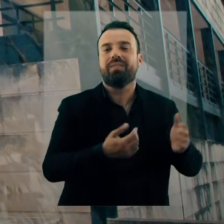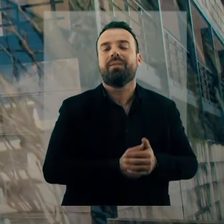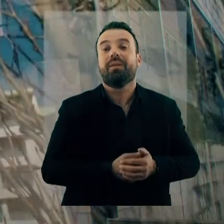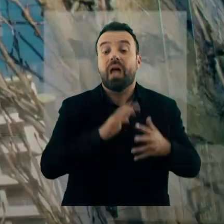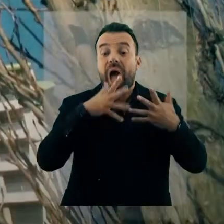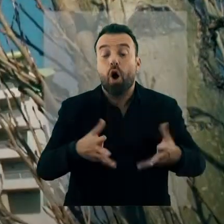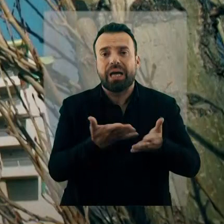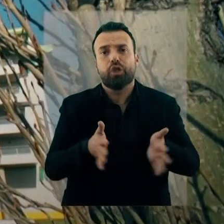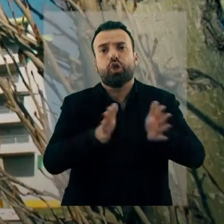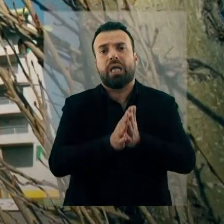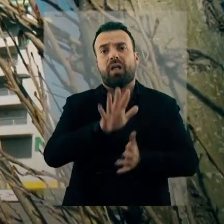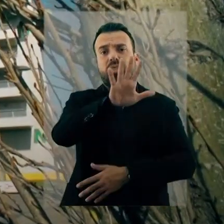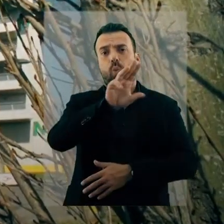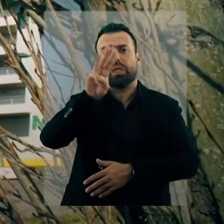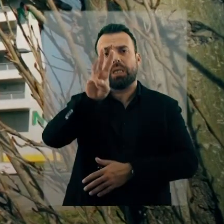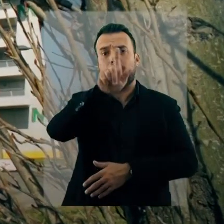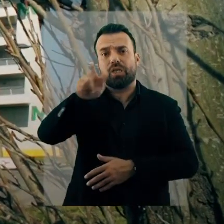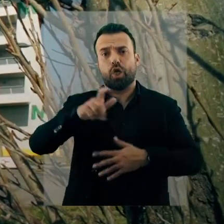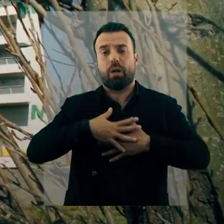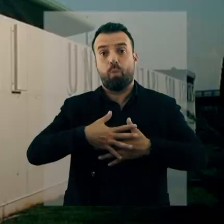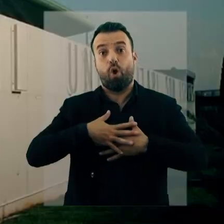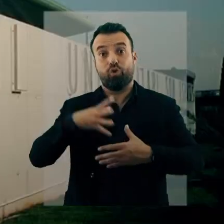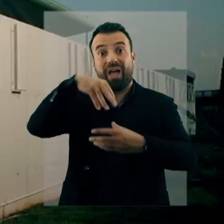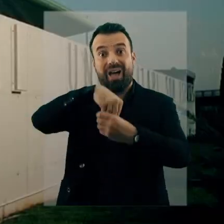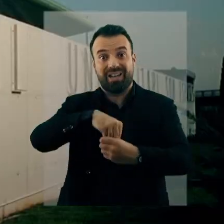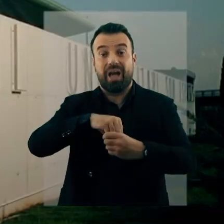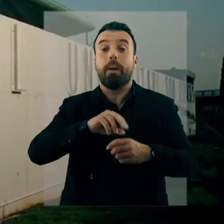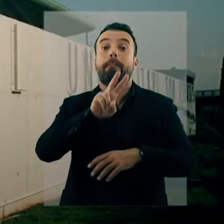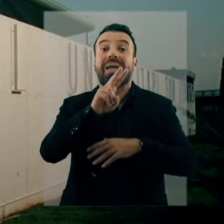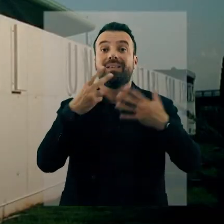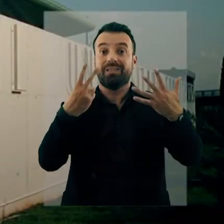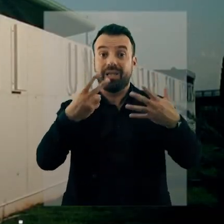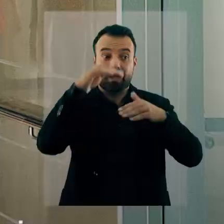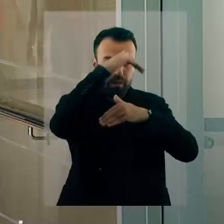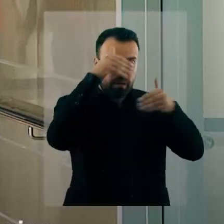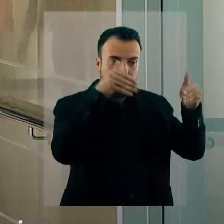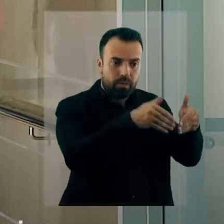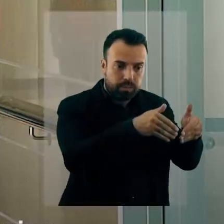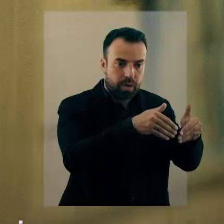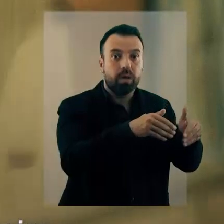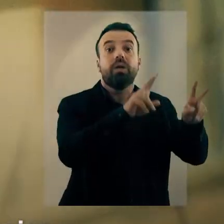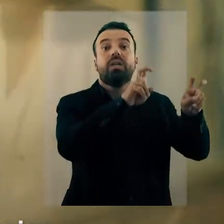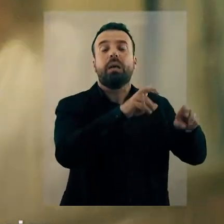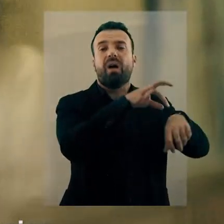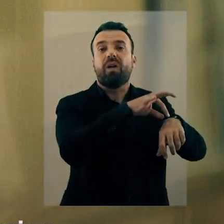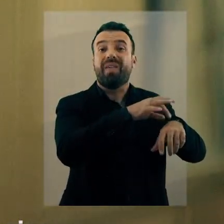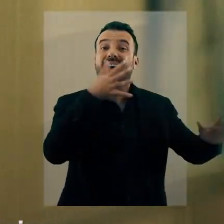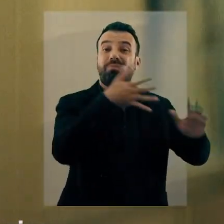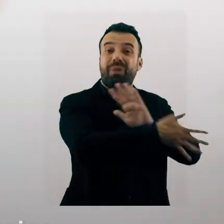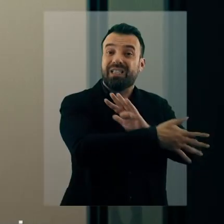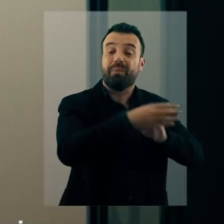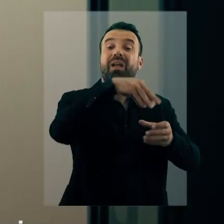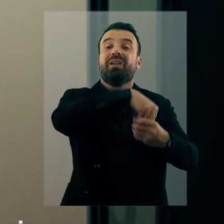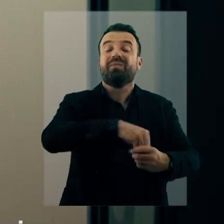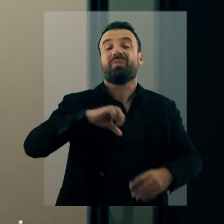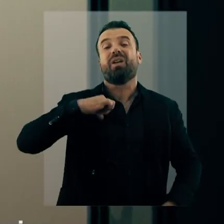intervencions. Actualment col·laboren un total de 53 voluntaris, 27 dedicats a l'atenció a la unitat